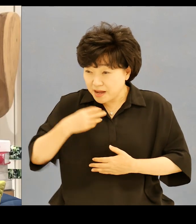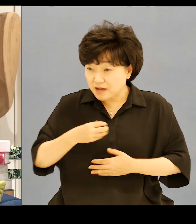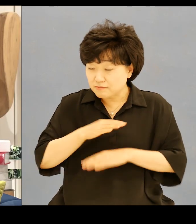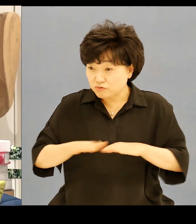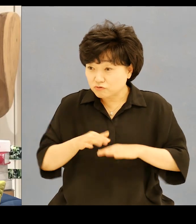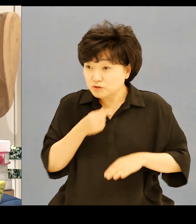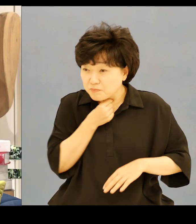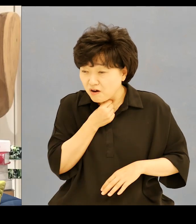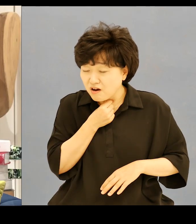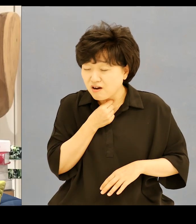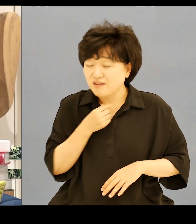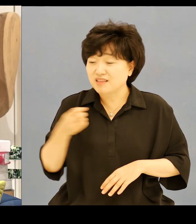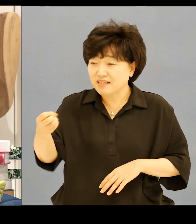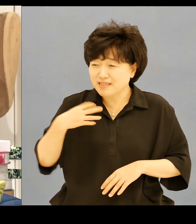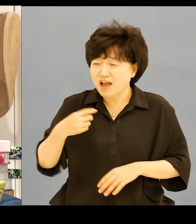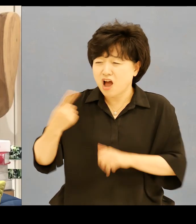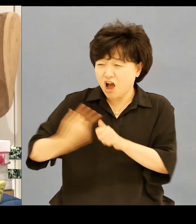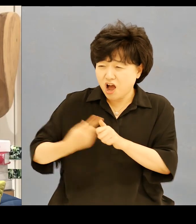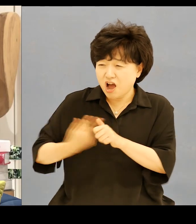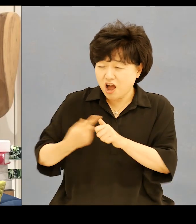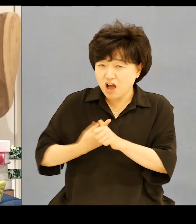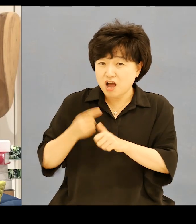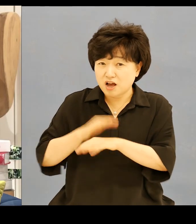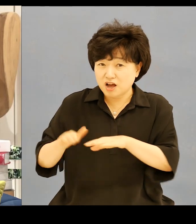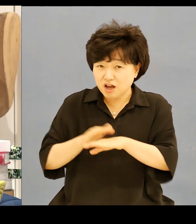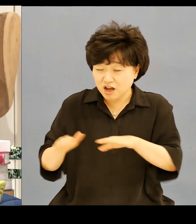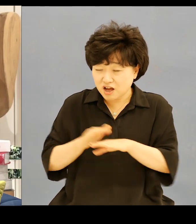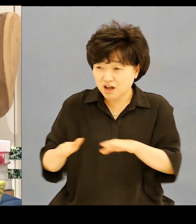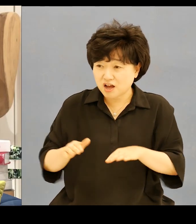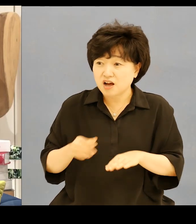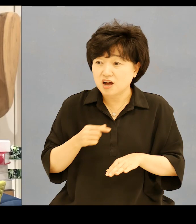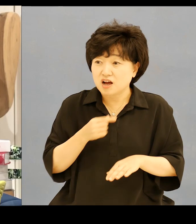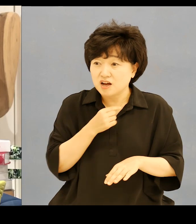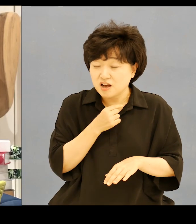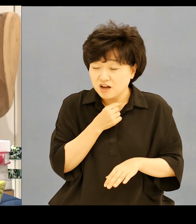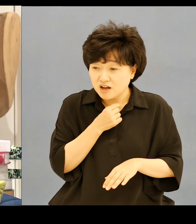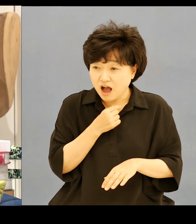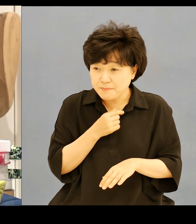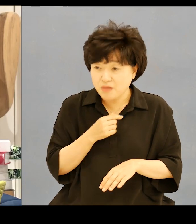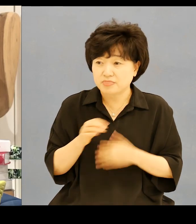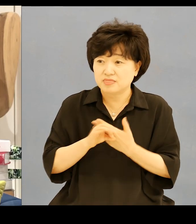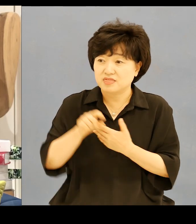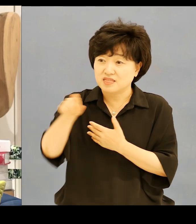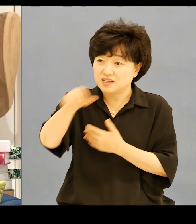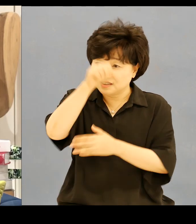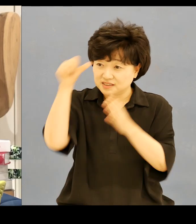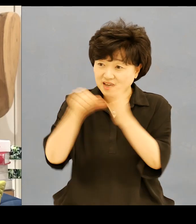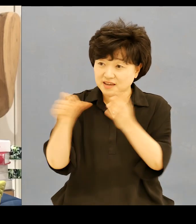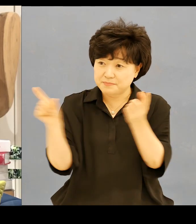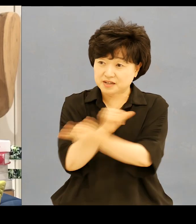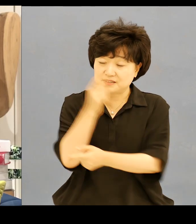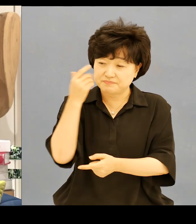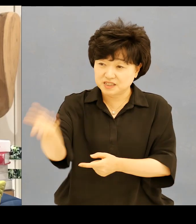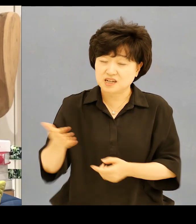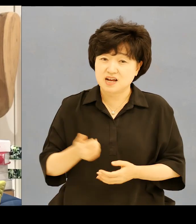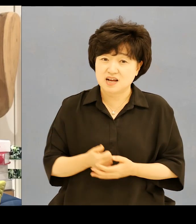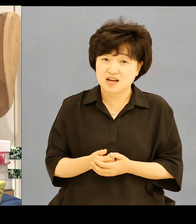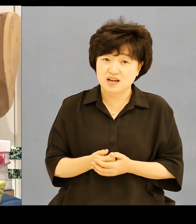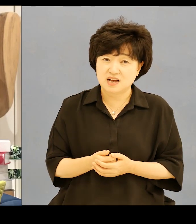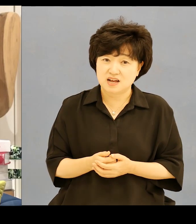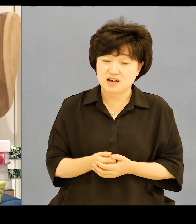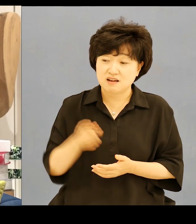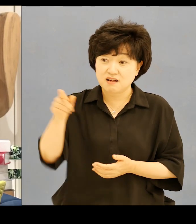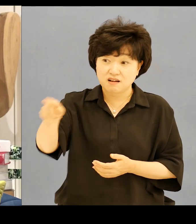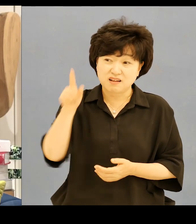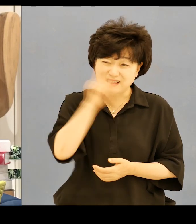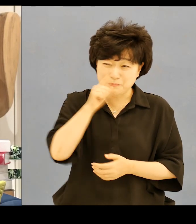저한테 푸신다고 이제 그 뭐 모모님의 뭐 인생이 달라지는 게 아니기 때문에 그리고 저는 악플을